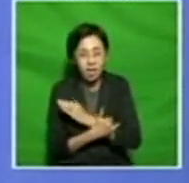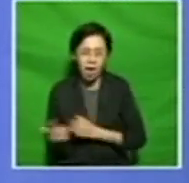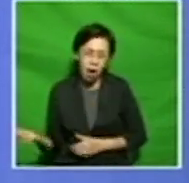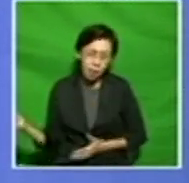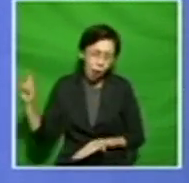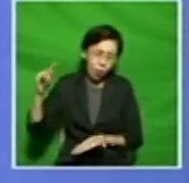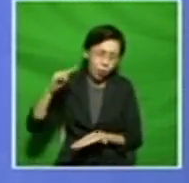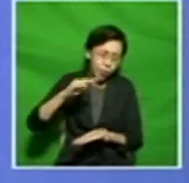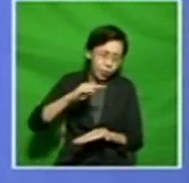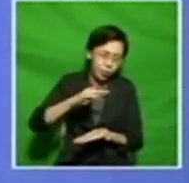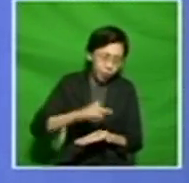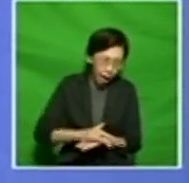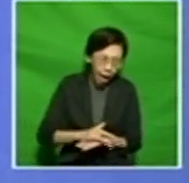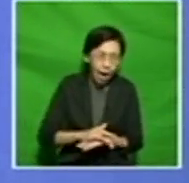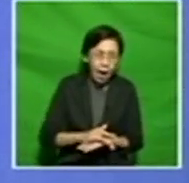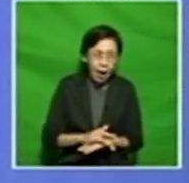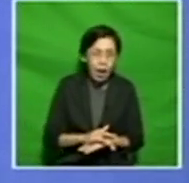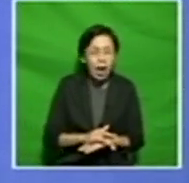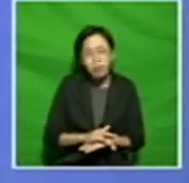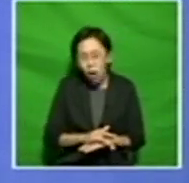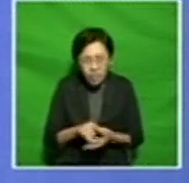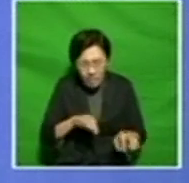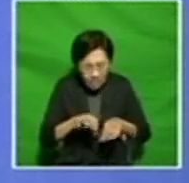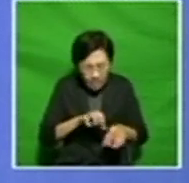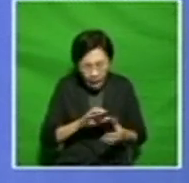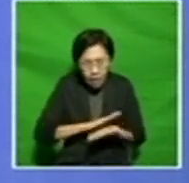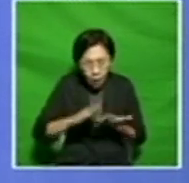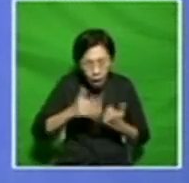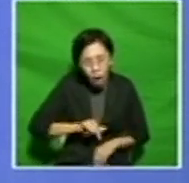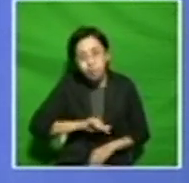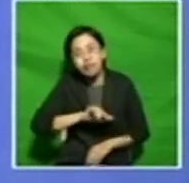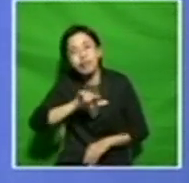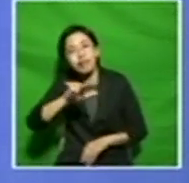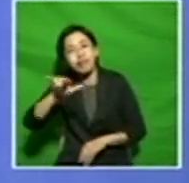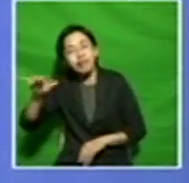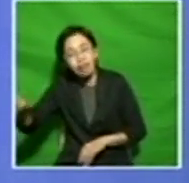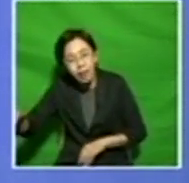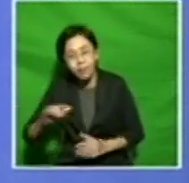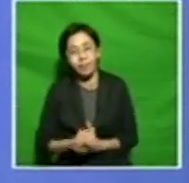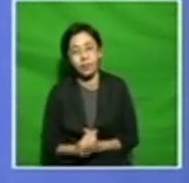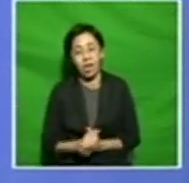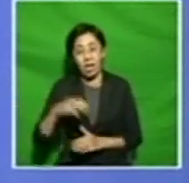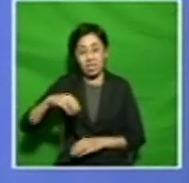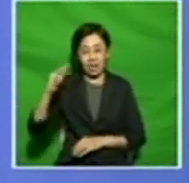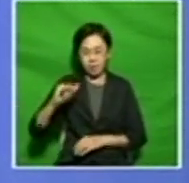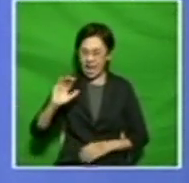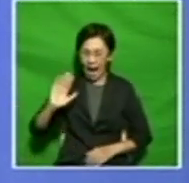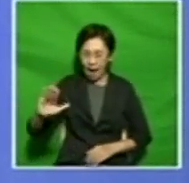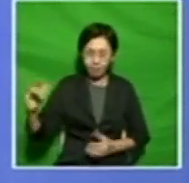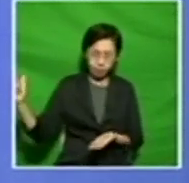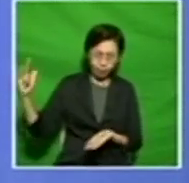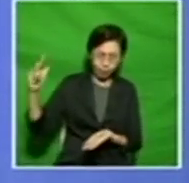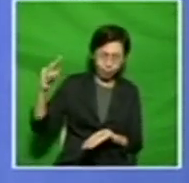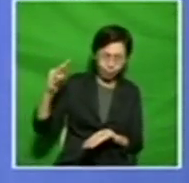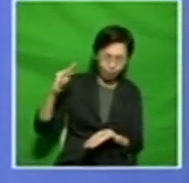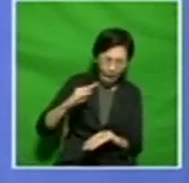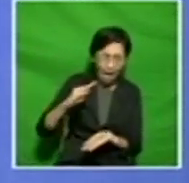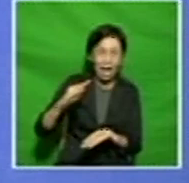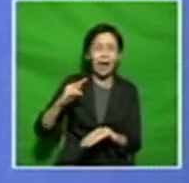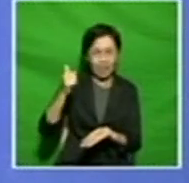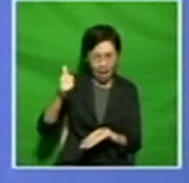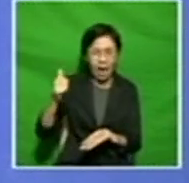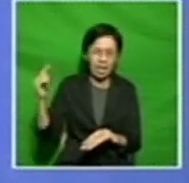จำกัดแล้วเขาต้องรีบกลับออกไปเมื่อเรายังไม่ได้ปิดสนามบินจนถึงขนาดว่าห้ามเครื่องบินลงก็ต้องมีคนเห